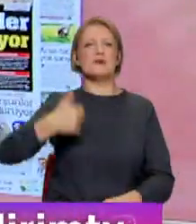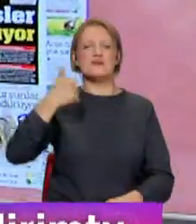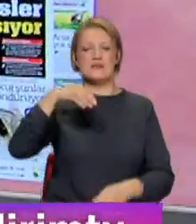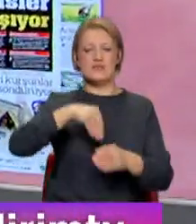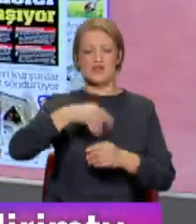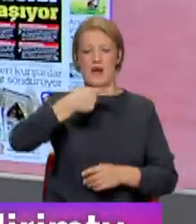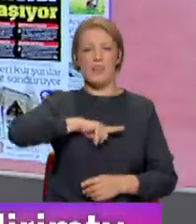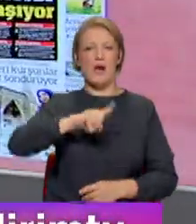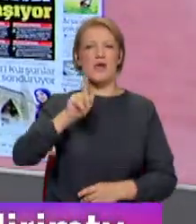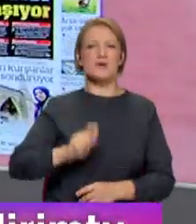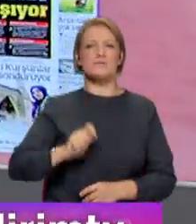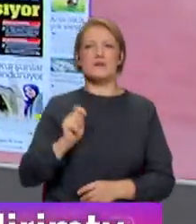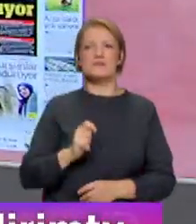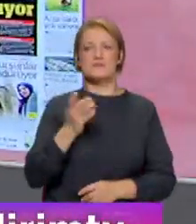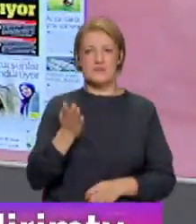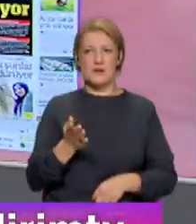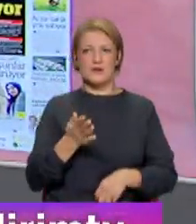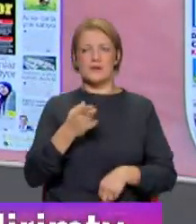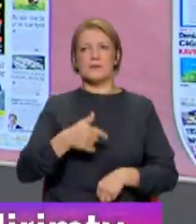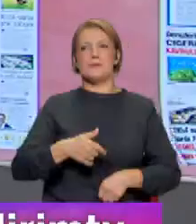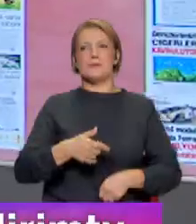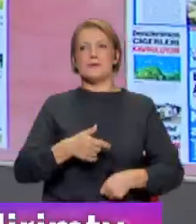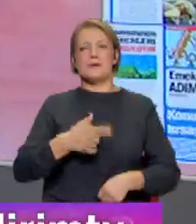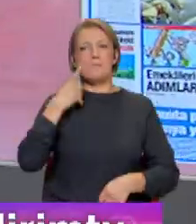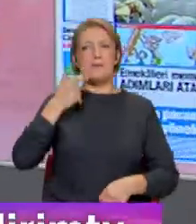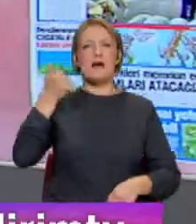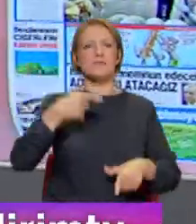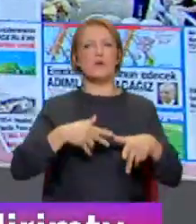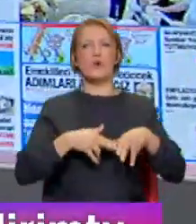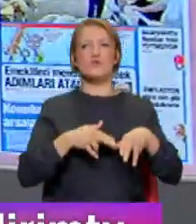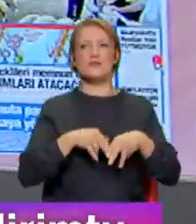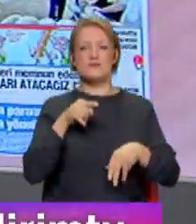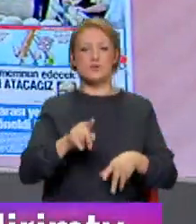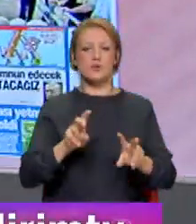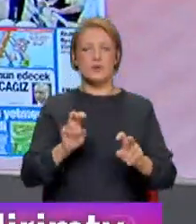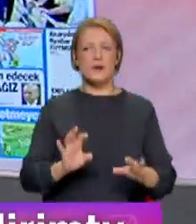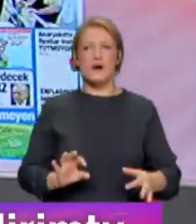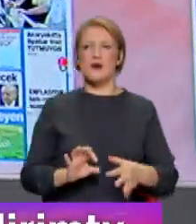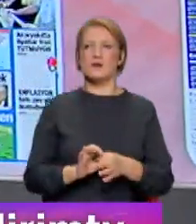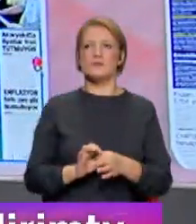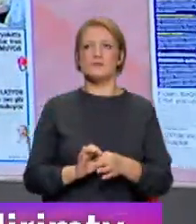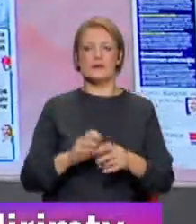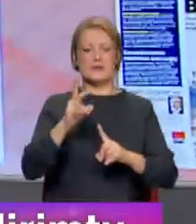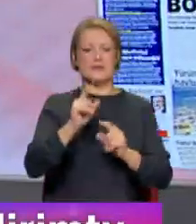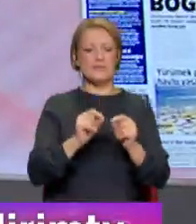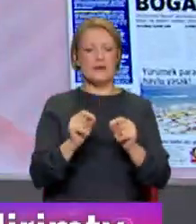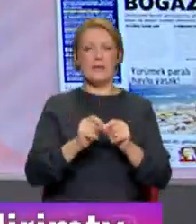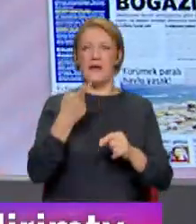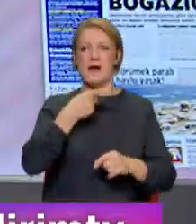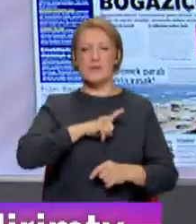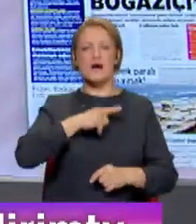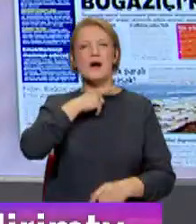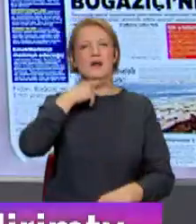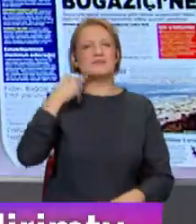için aday yapılabileceği iddiası vardı Başka banka hocanın ve bu konuyla ilgili de İBB adaylığı